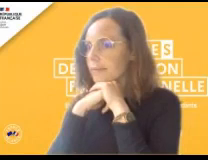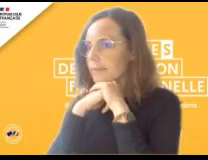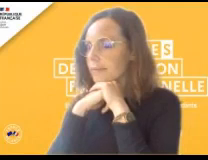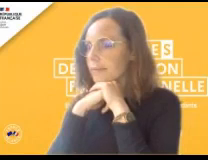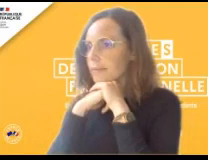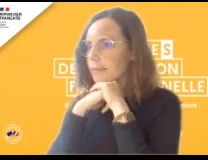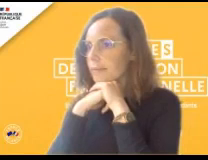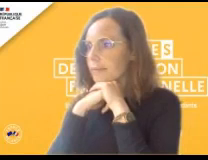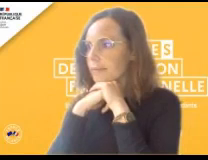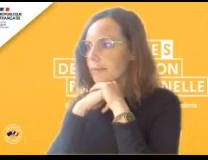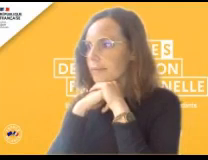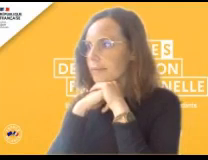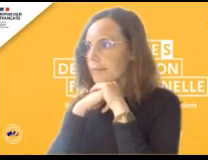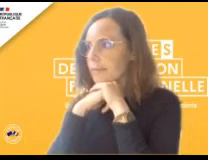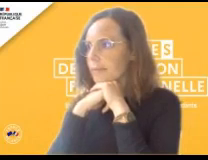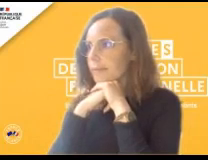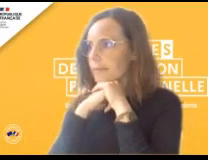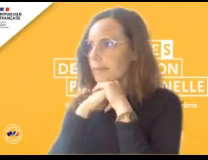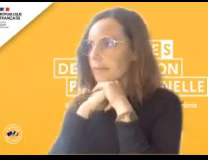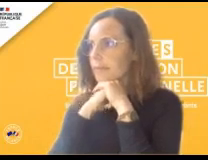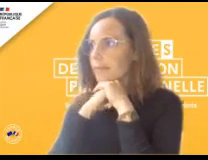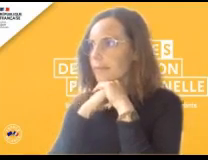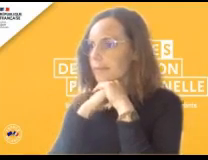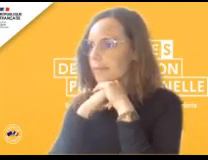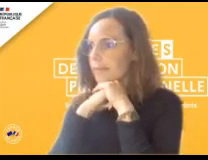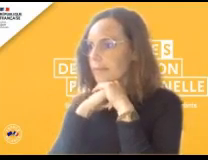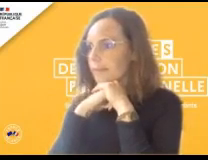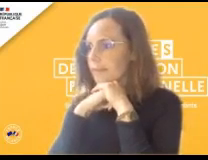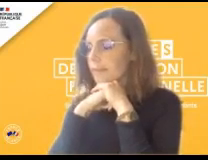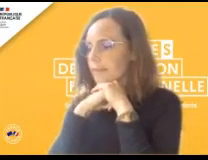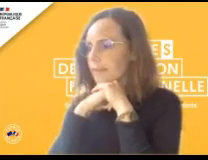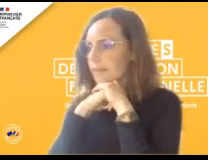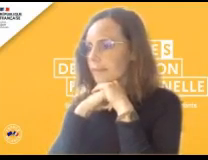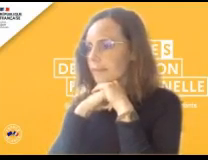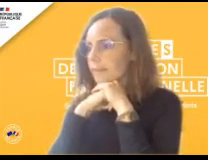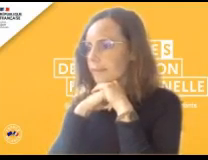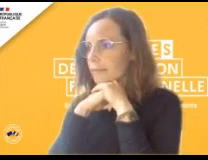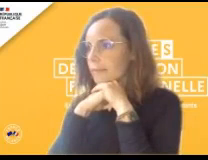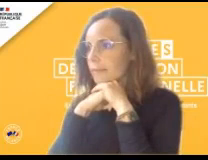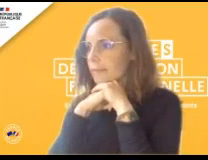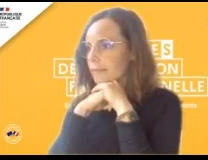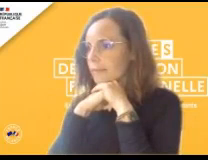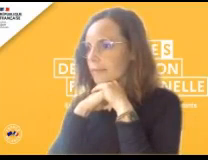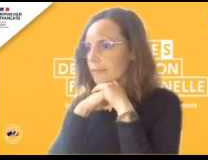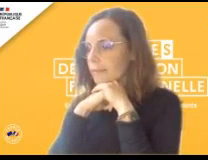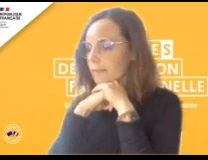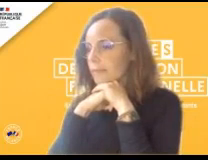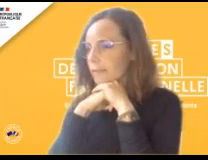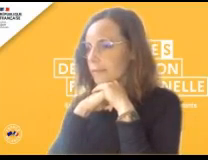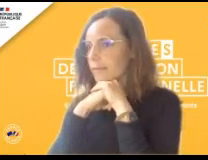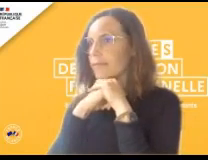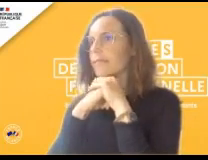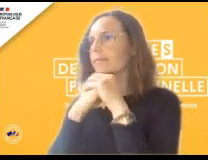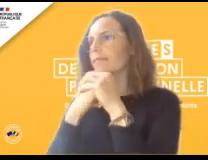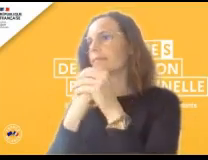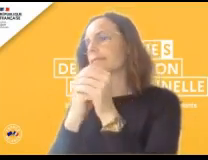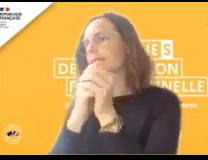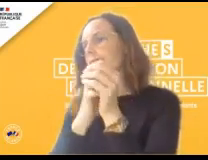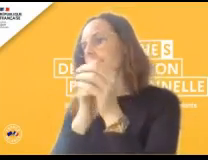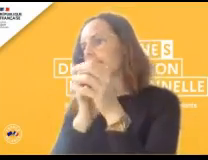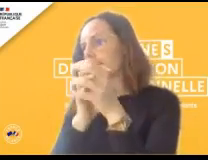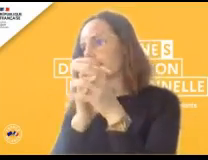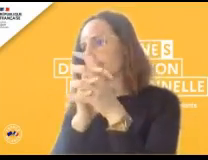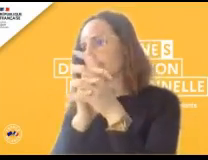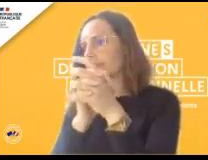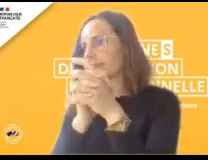que dans ces phases de ces deux niveaux de conseil en évolution professionnelle, que ce soit sur du niveau 1 ou sur du niveau 2,